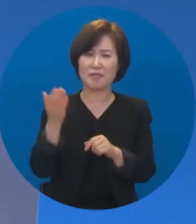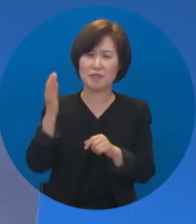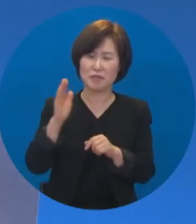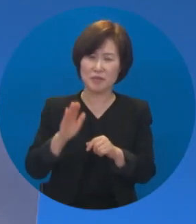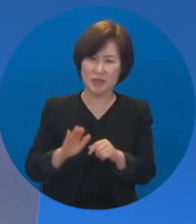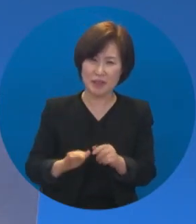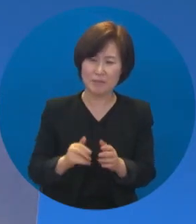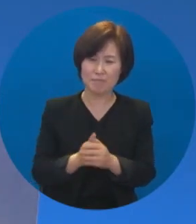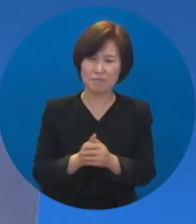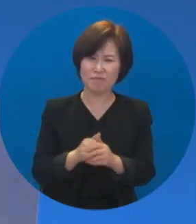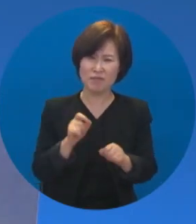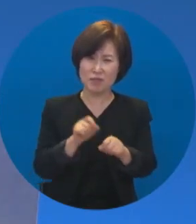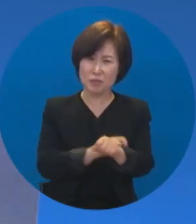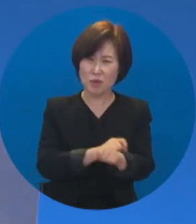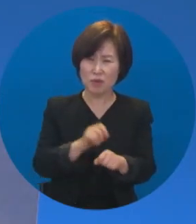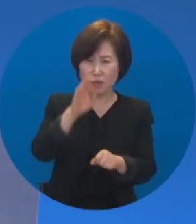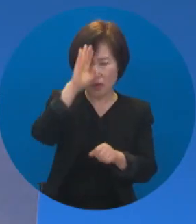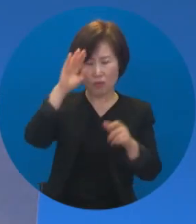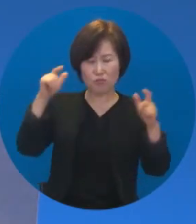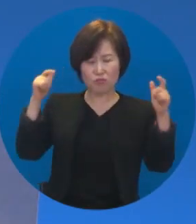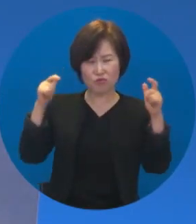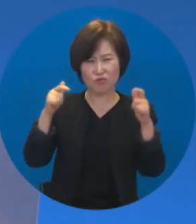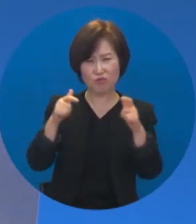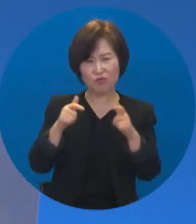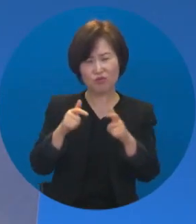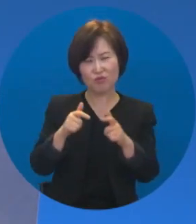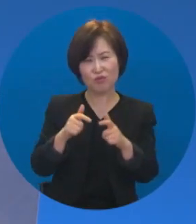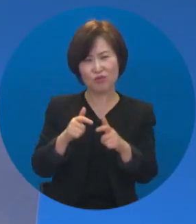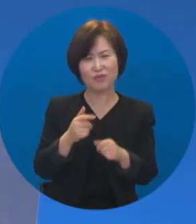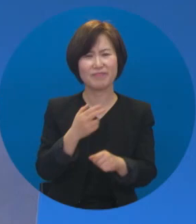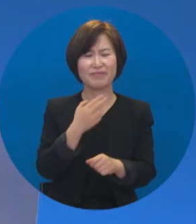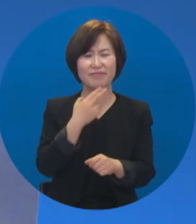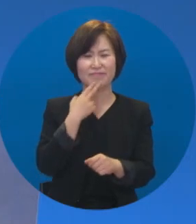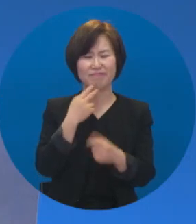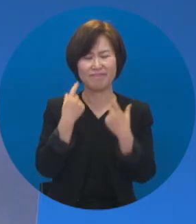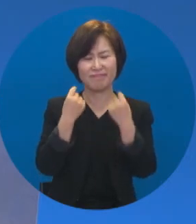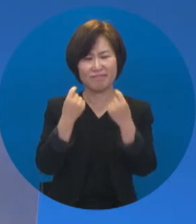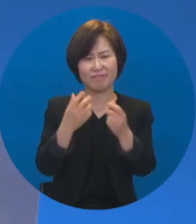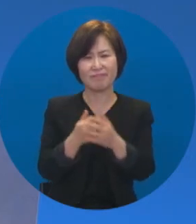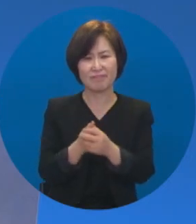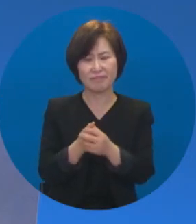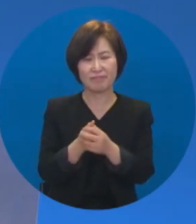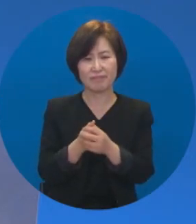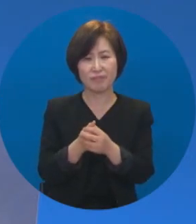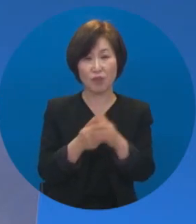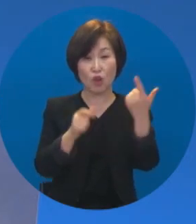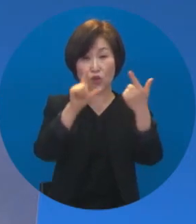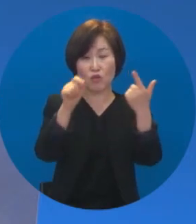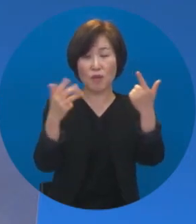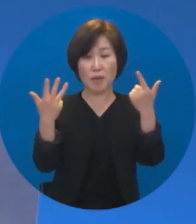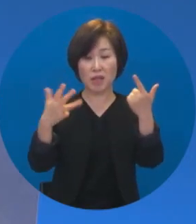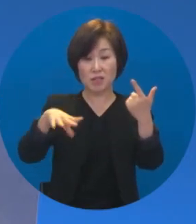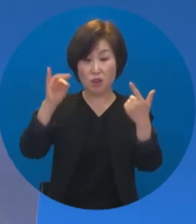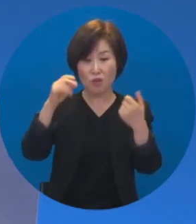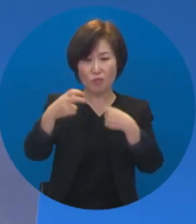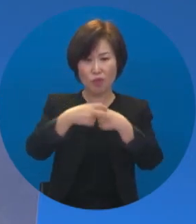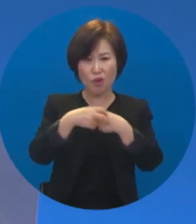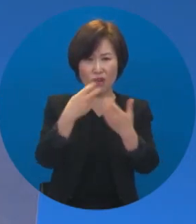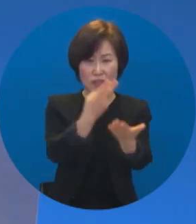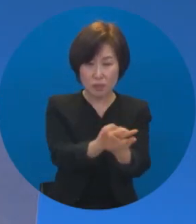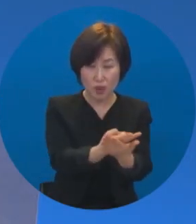특별히 진전이 없더라고요. 차도가 없었어요. 6월 8일에 병원에 처음 들어가서 7월